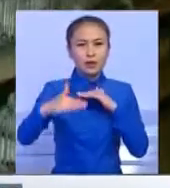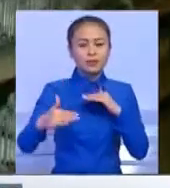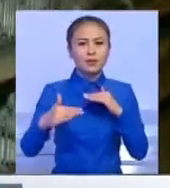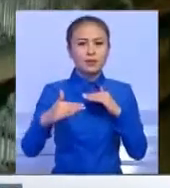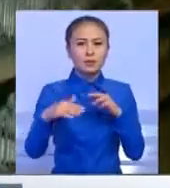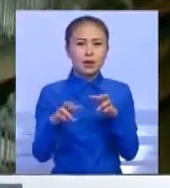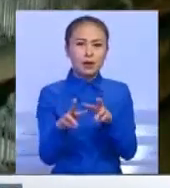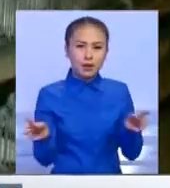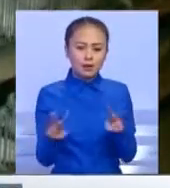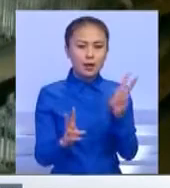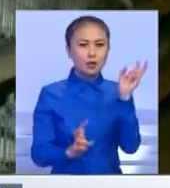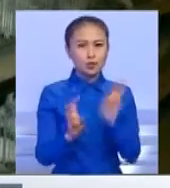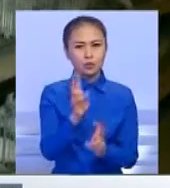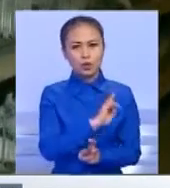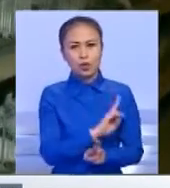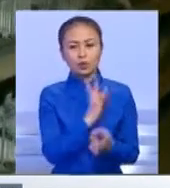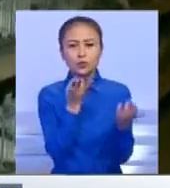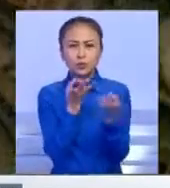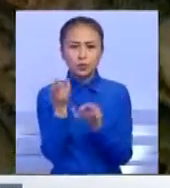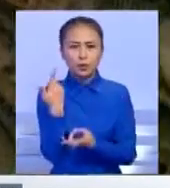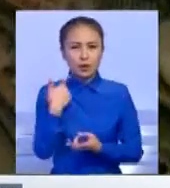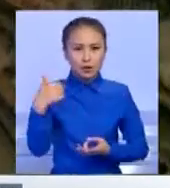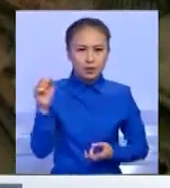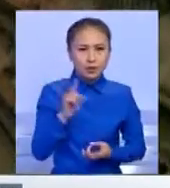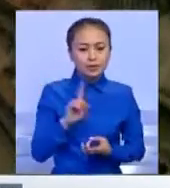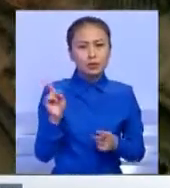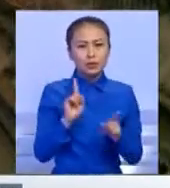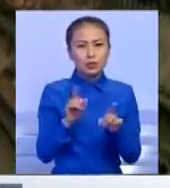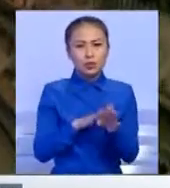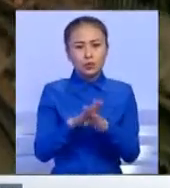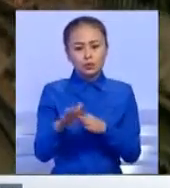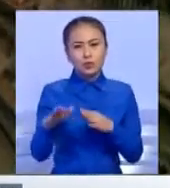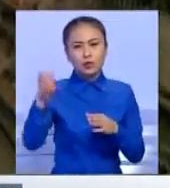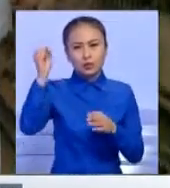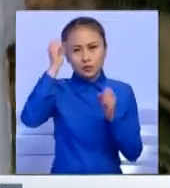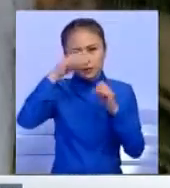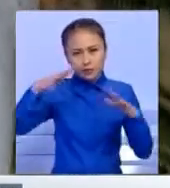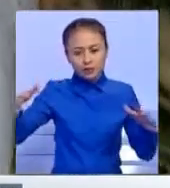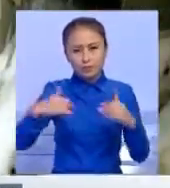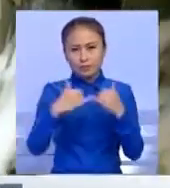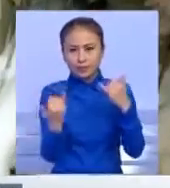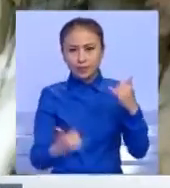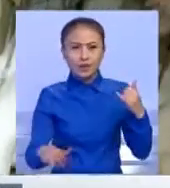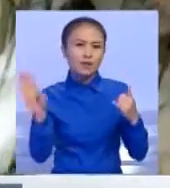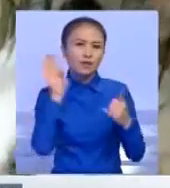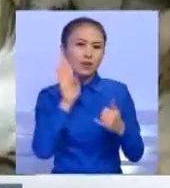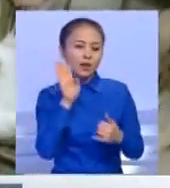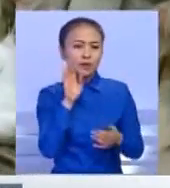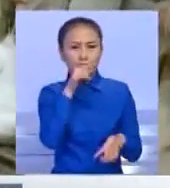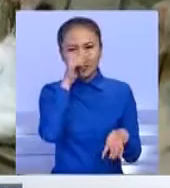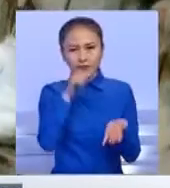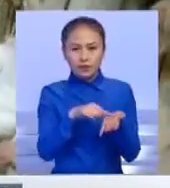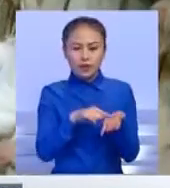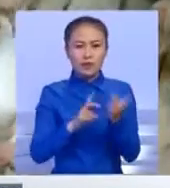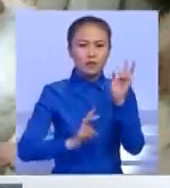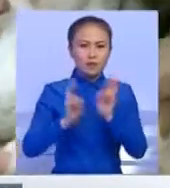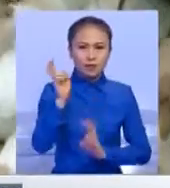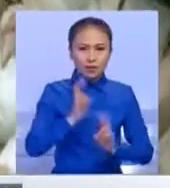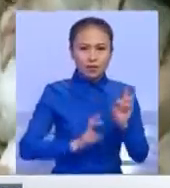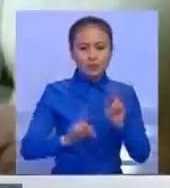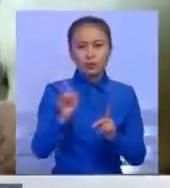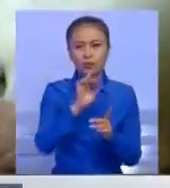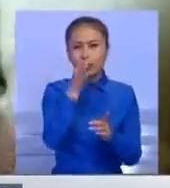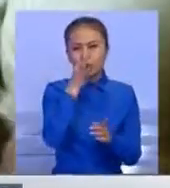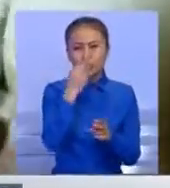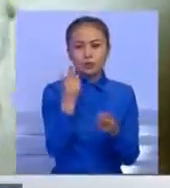Жергілікті әкімдік кәсіпорын жұмысына қажетті газды және тоқ пен суды жүргізіп беріпті. Құс фабрикасы қазіргі таңда ішкі